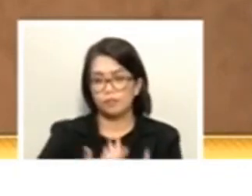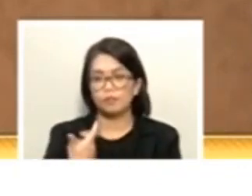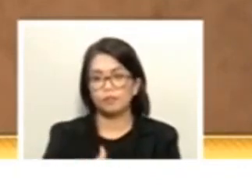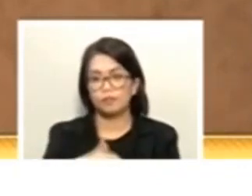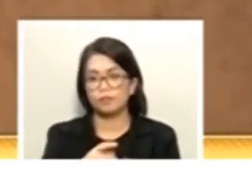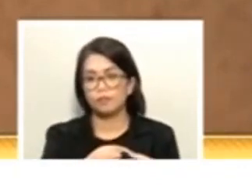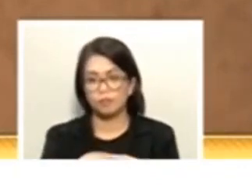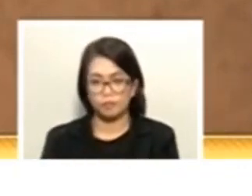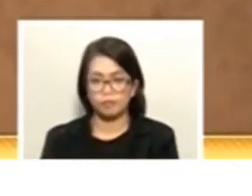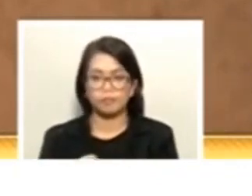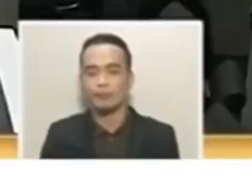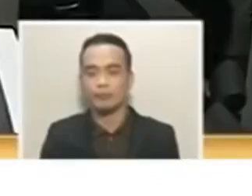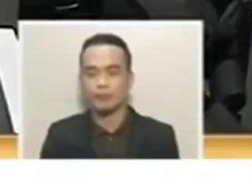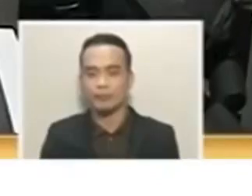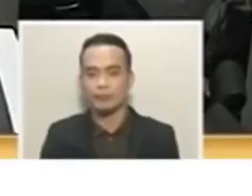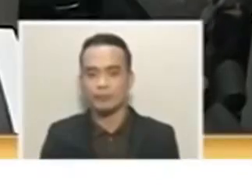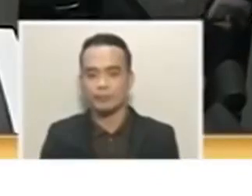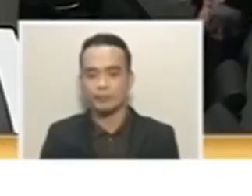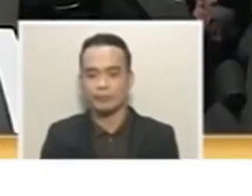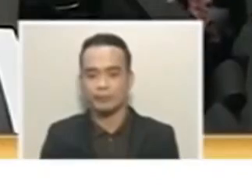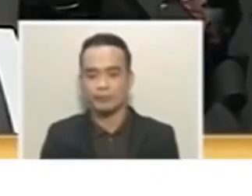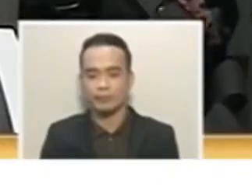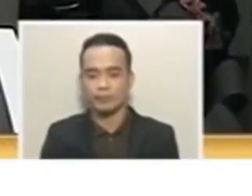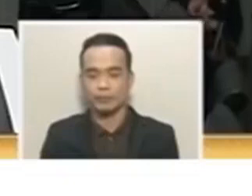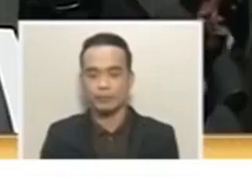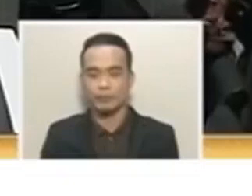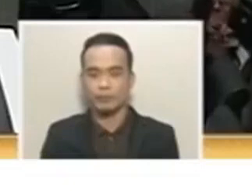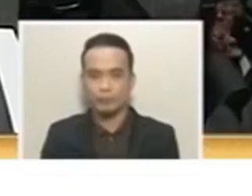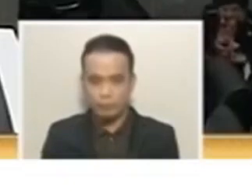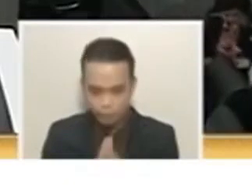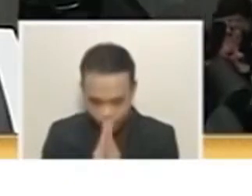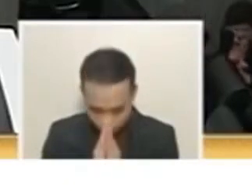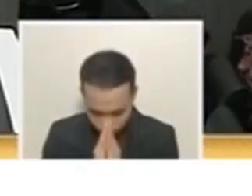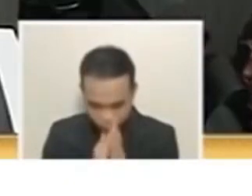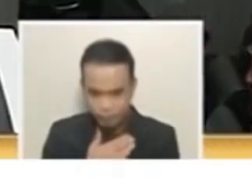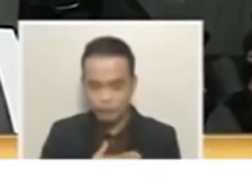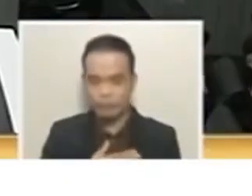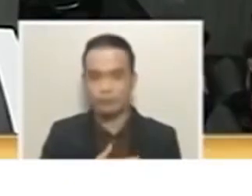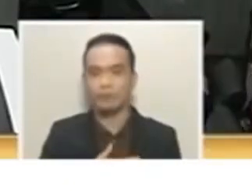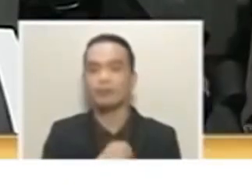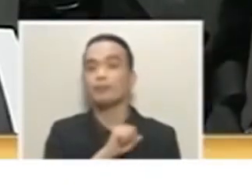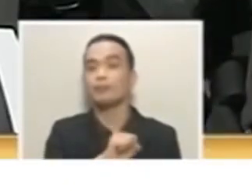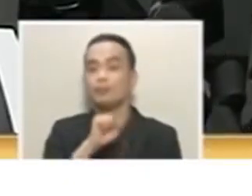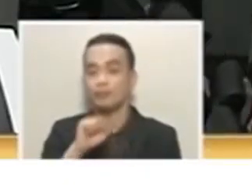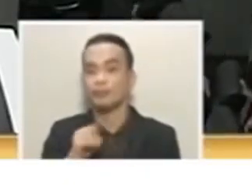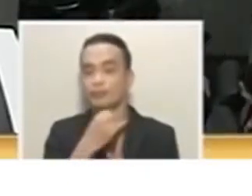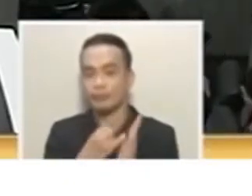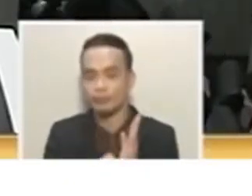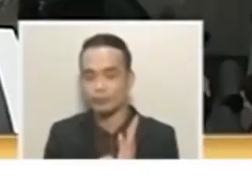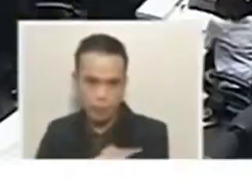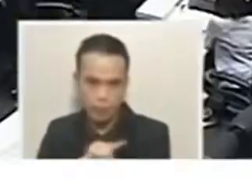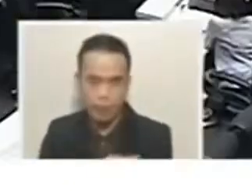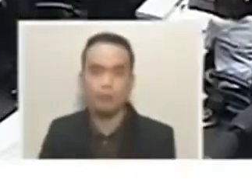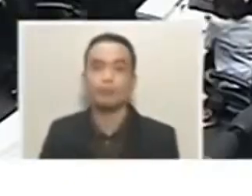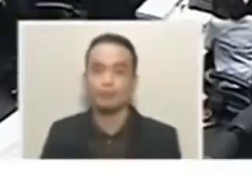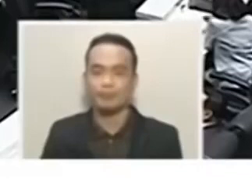ยล่ะค่ะ รัฐมนตรีที่เป็นส.ส.ด้วยนะ นี่แหละค่ะเรื่องนี้อาจารย์วิษณุเขาก็ชี้แจงเพิ่มเติมนะคะบอกว่ารัฐมนตรีที่เป็นส.ส.เนี่ยสามารถลงม